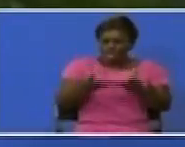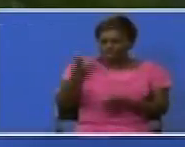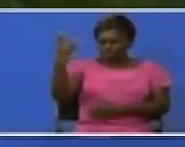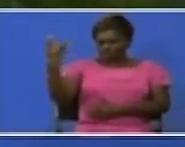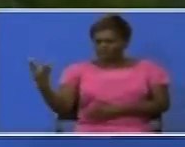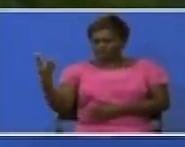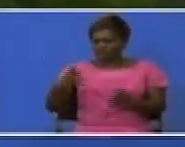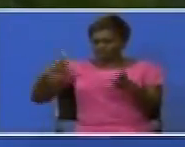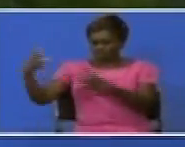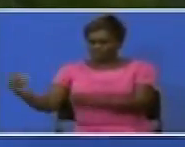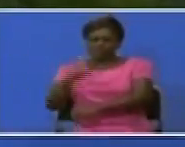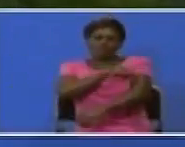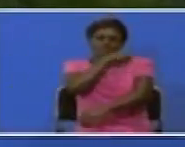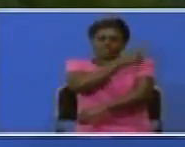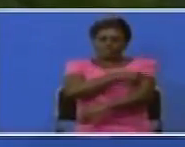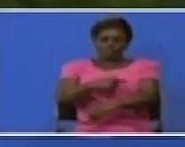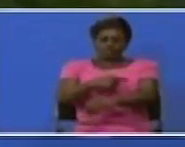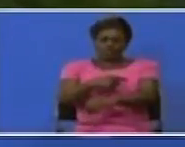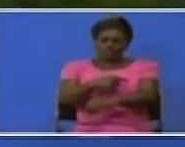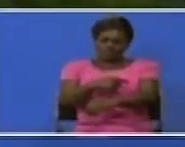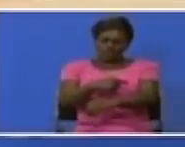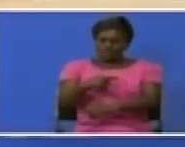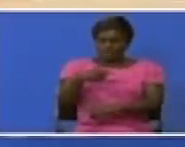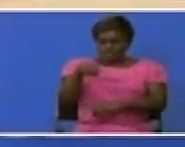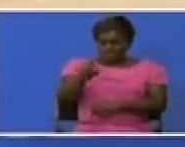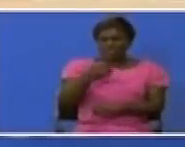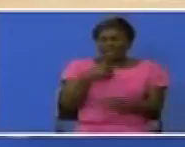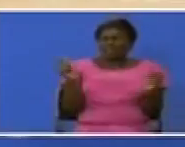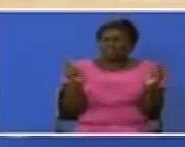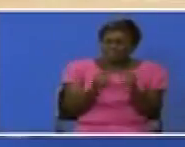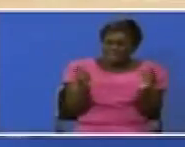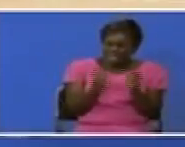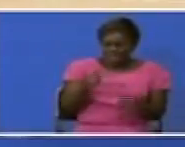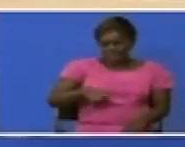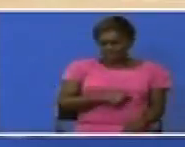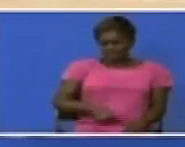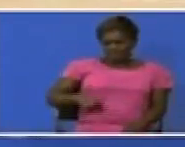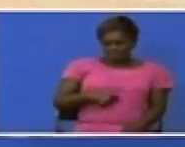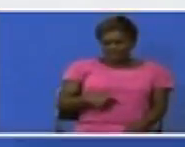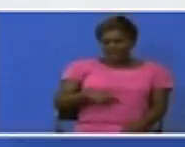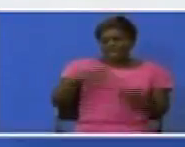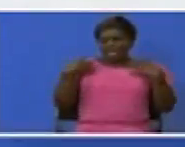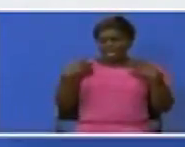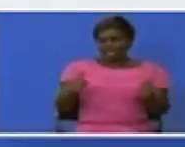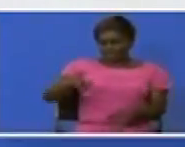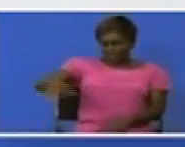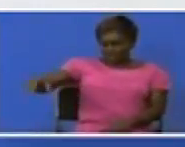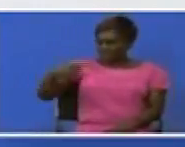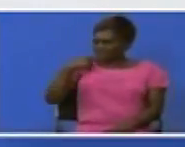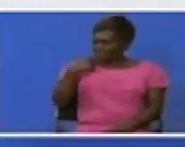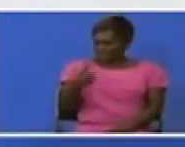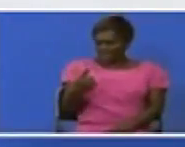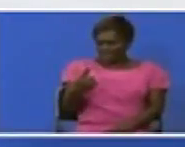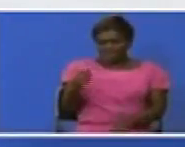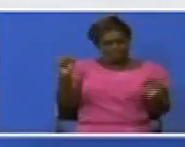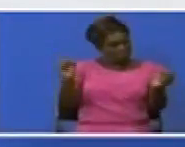Wanne walikimbizwa katika hospitali ya rufaa ya Nyeri wakiwa na maumivu ya tumbo. Maafisa wa afya katika kaunti hiyo